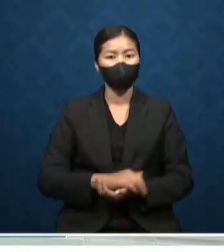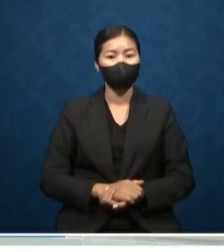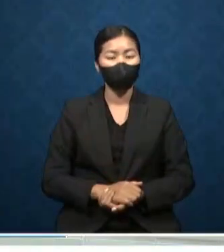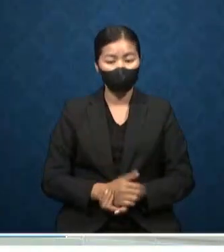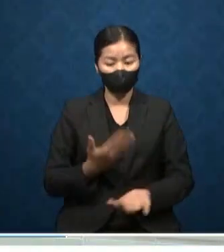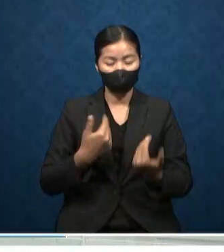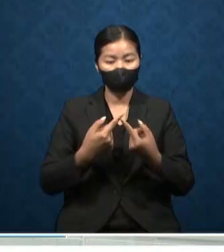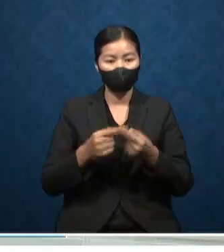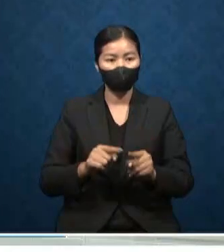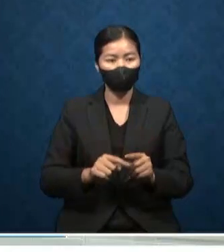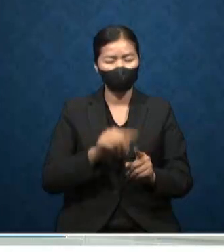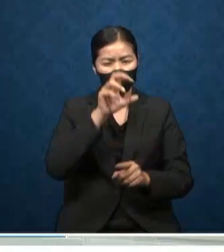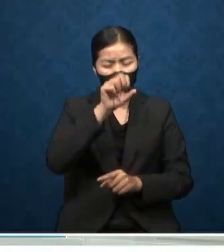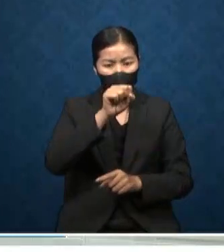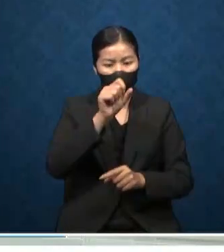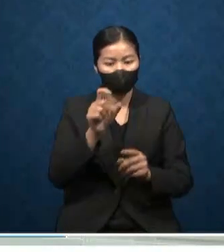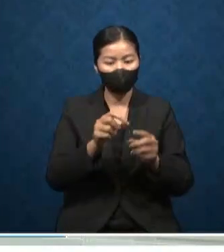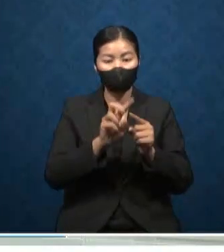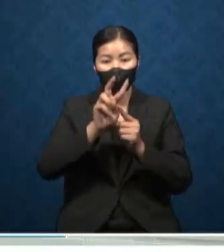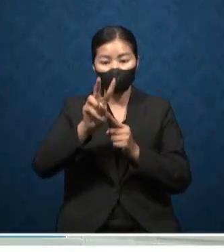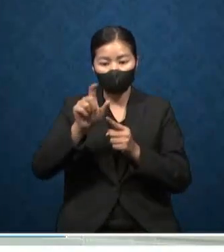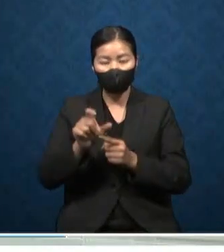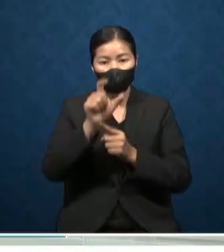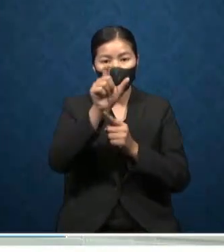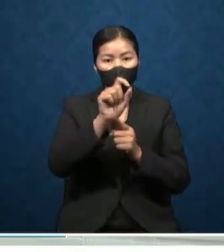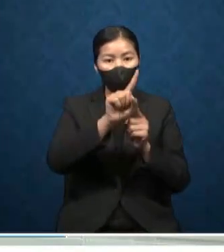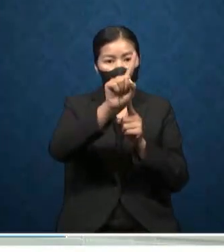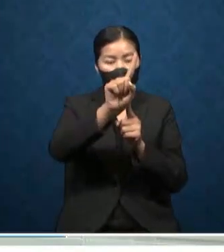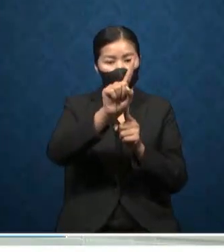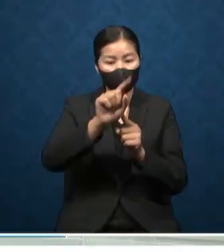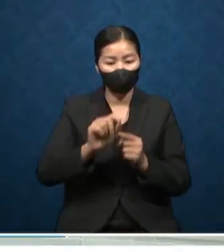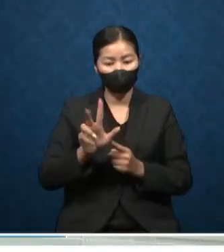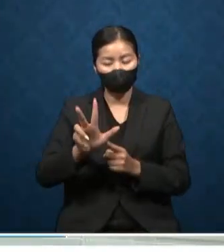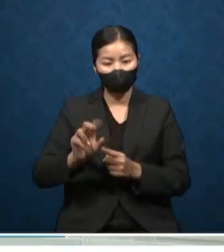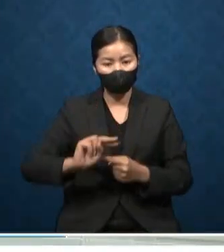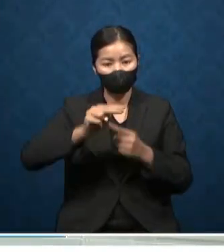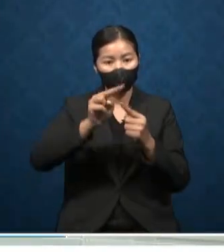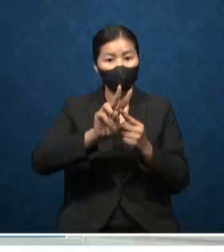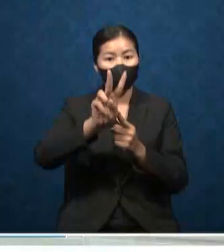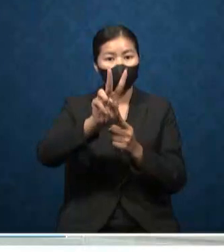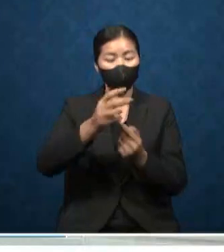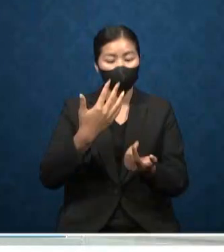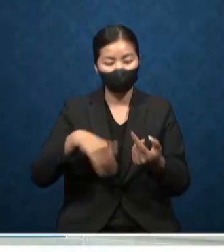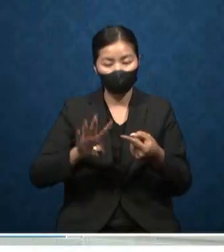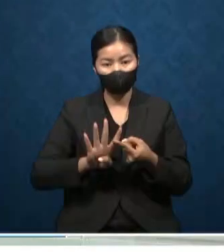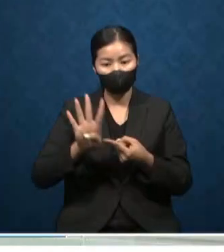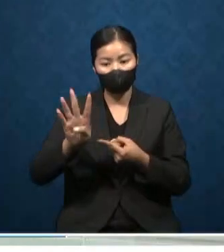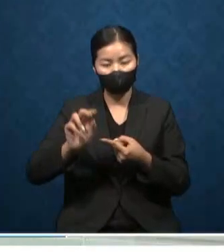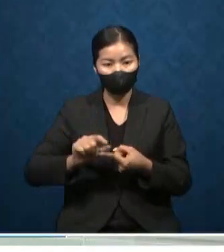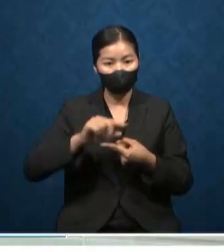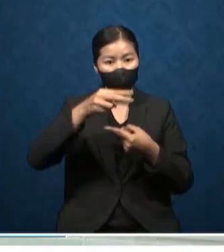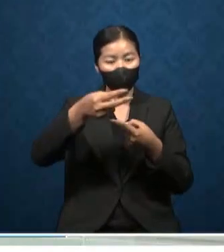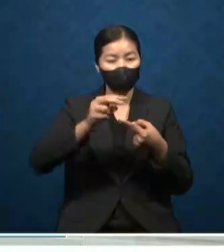ตข้อที่2มาเป็นข้อที่1ข้อที่3มาเป็นข้อที่2และข้อที่4เป็นข้อที่